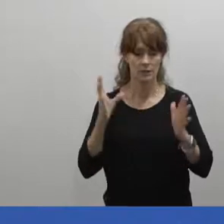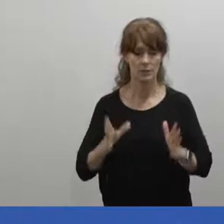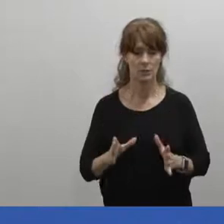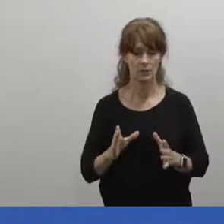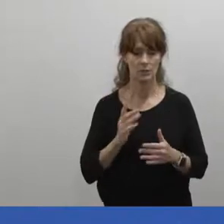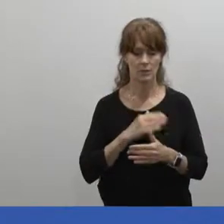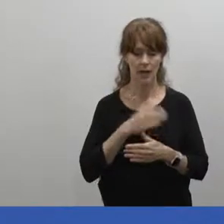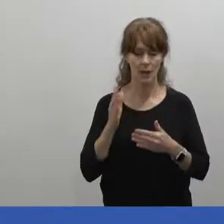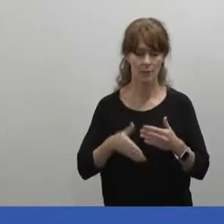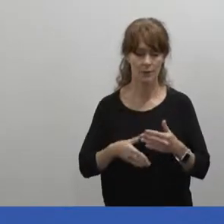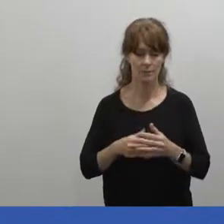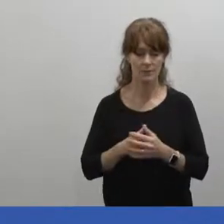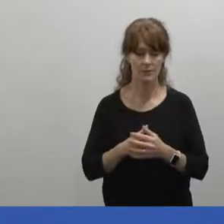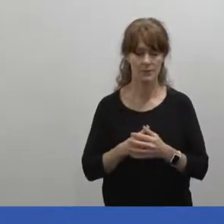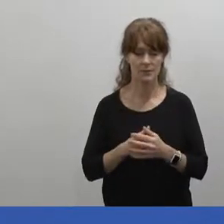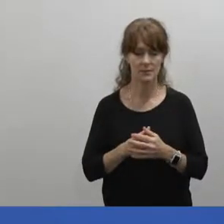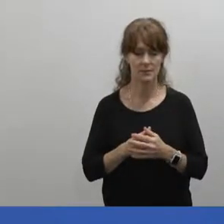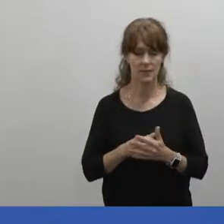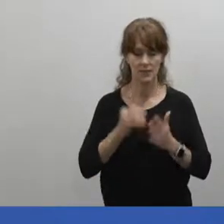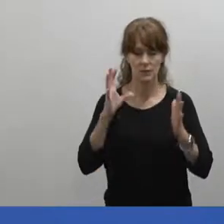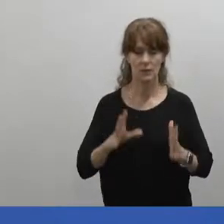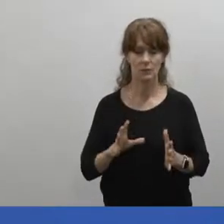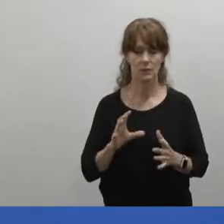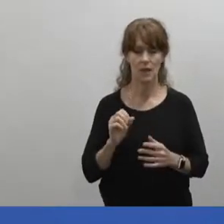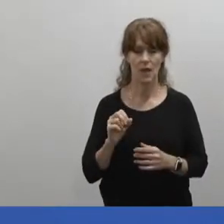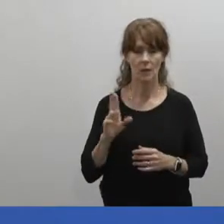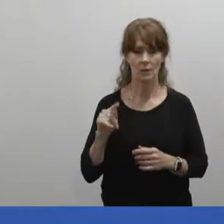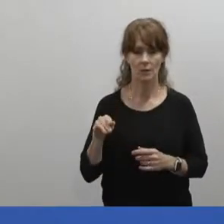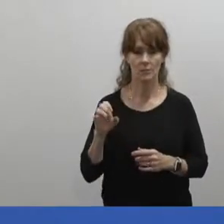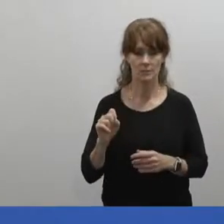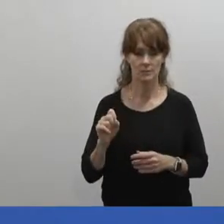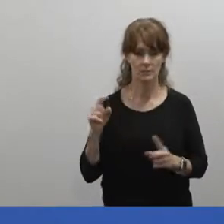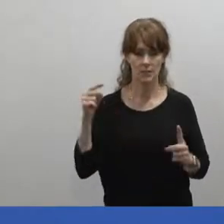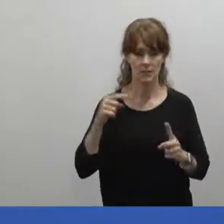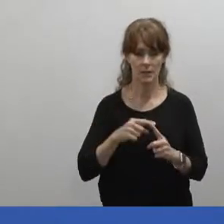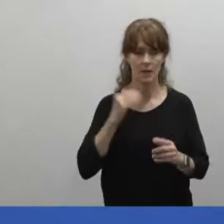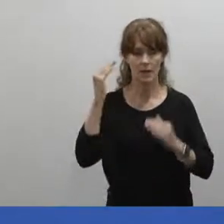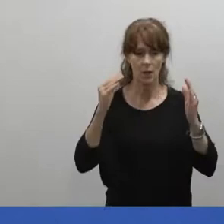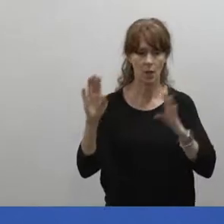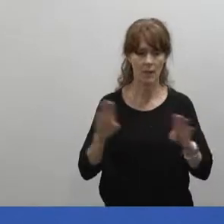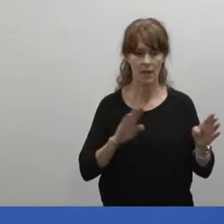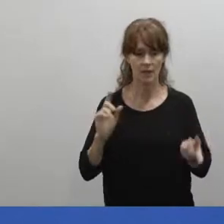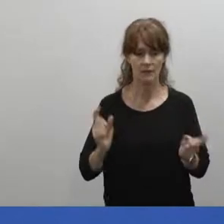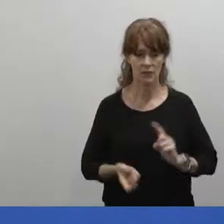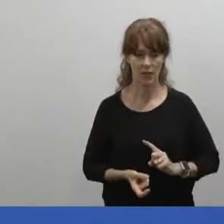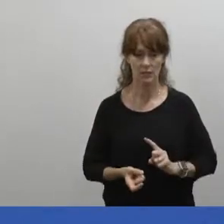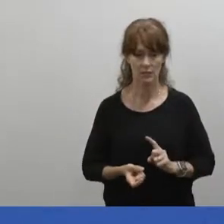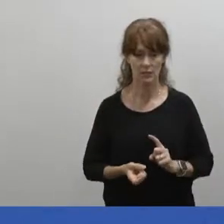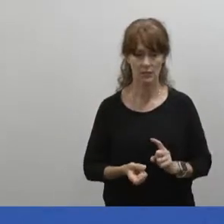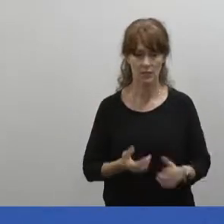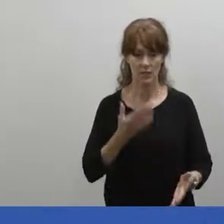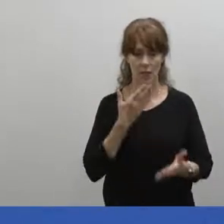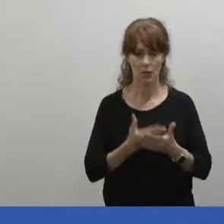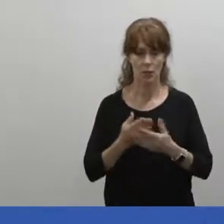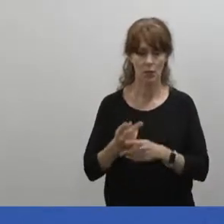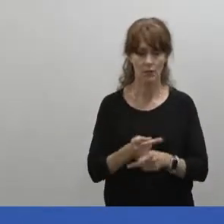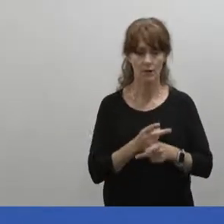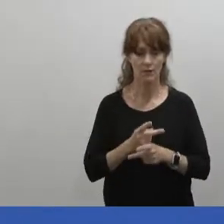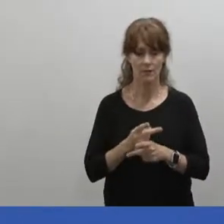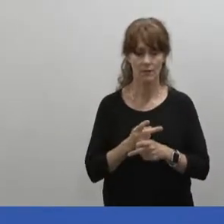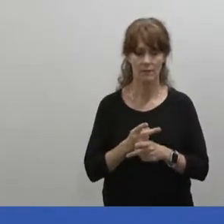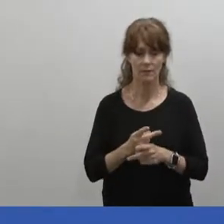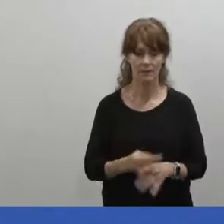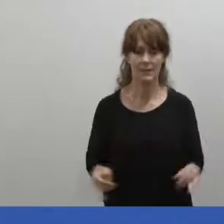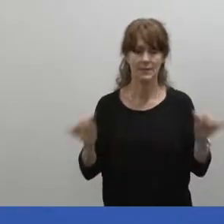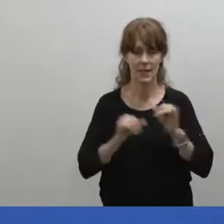bàn lực bị khu rùi mà hai. Khi nông cảm vị tình vật vương đầy dương bàn châu rùm nữa. Cứ thà lật tập hò xâm rạp sớm bằng ai cài prai bàn tiết tòa